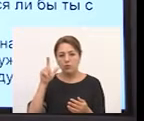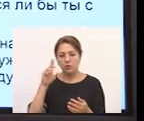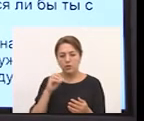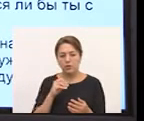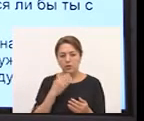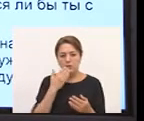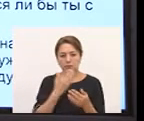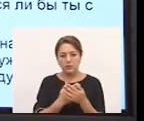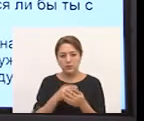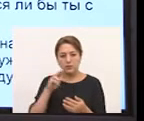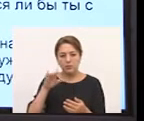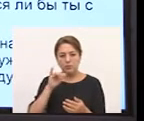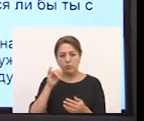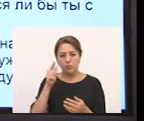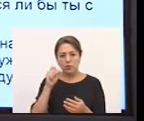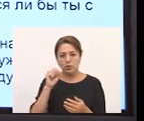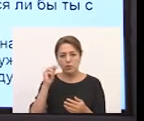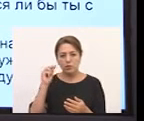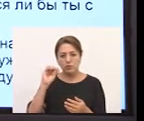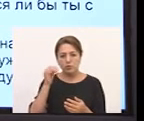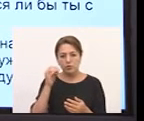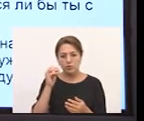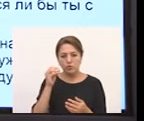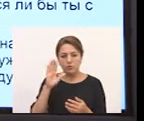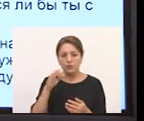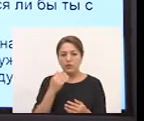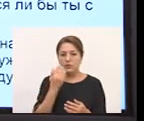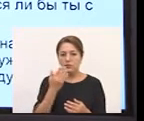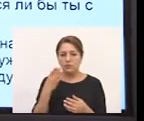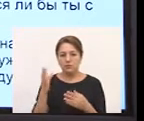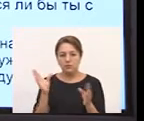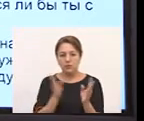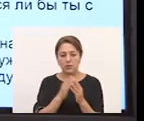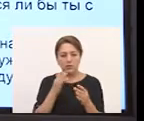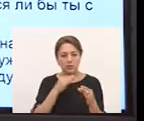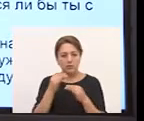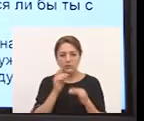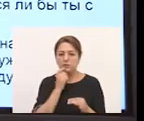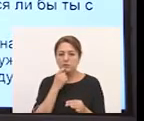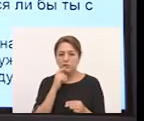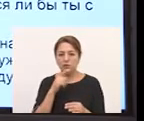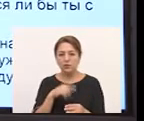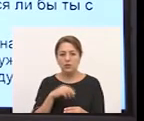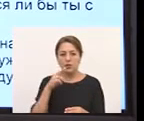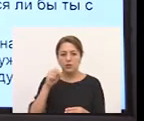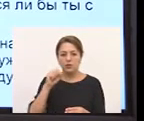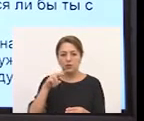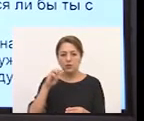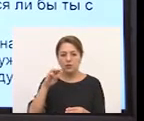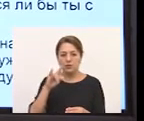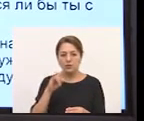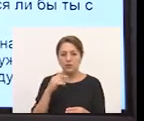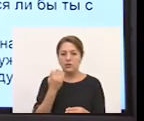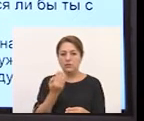немного. «Говорят, с тобой сладить трудновато, нечего сказать, дал ты себя